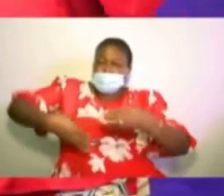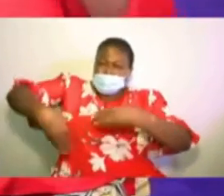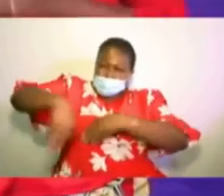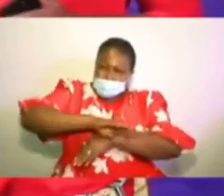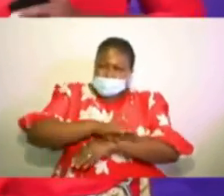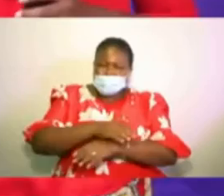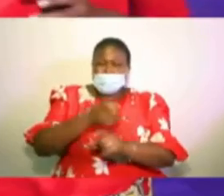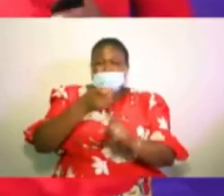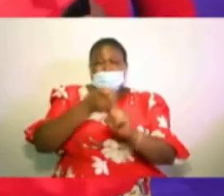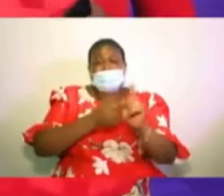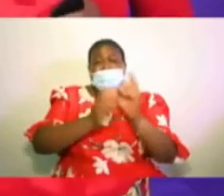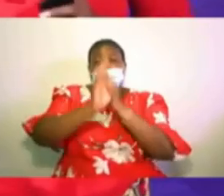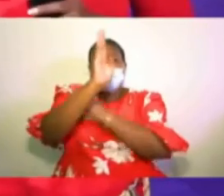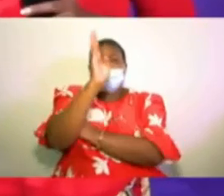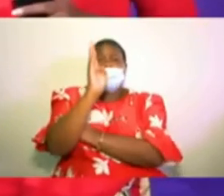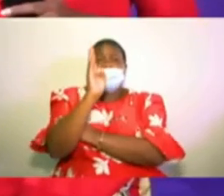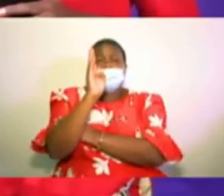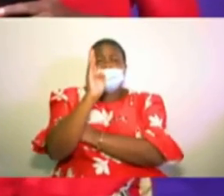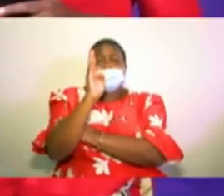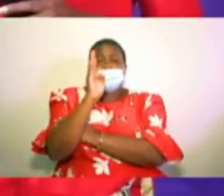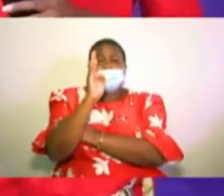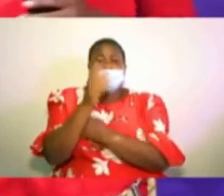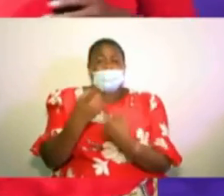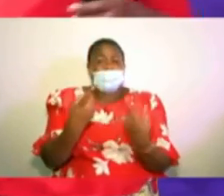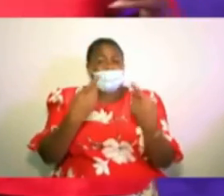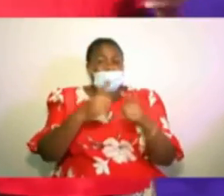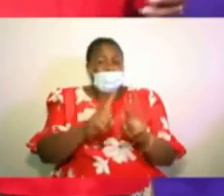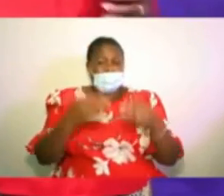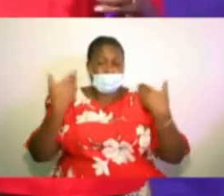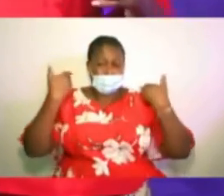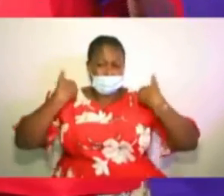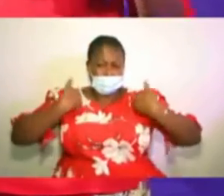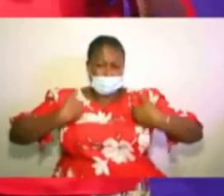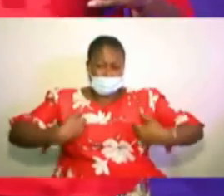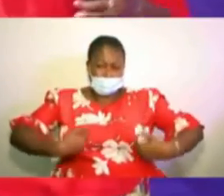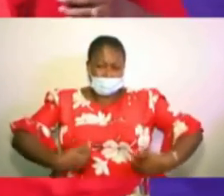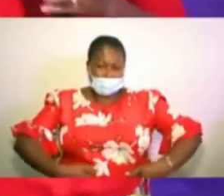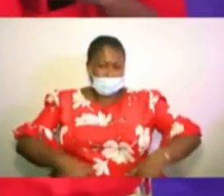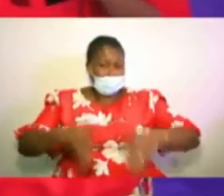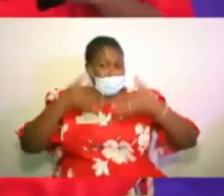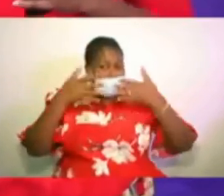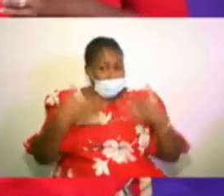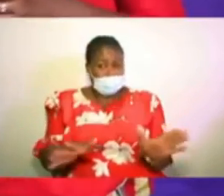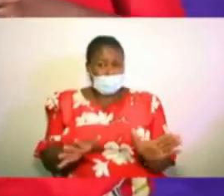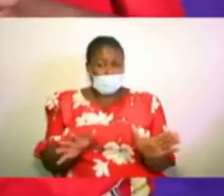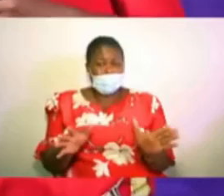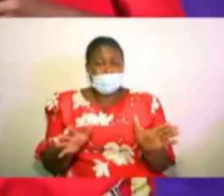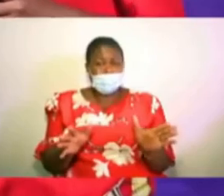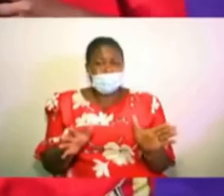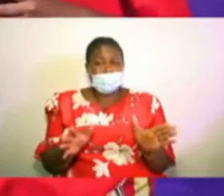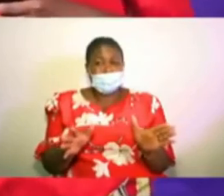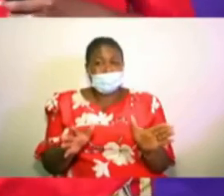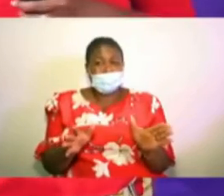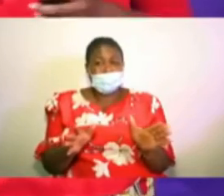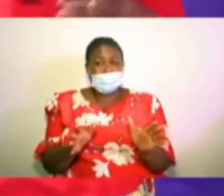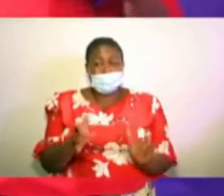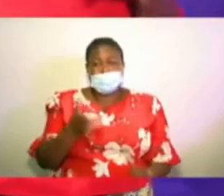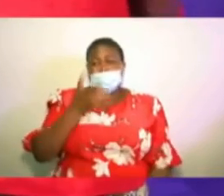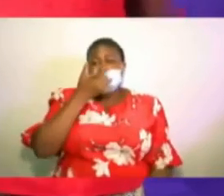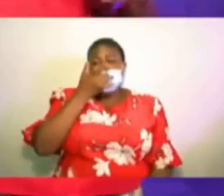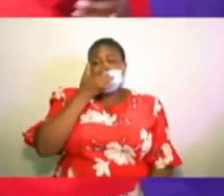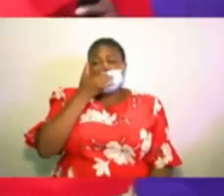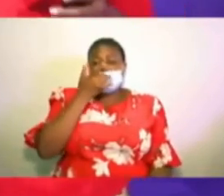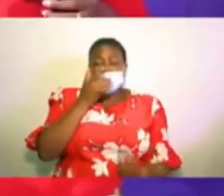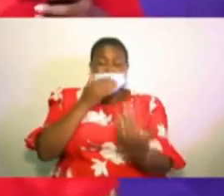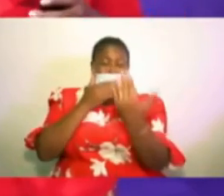de la puissance d'en so haut. Anytime you dress up, et donc à chaque fois que vous êtes en train de vous vêtir, and you stand in the mirror, et que vous